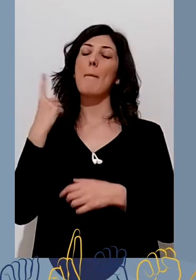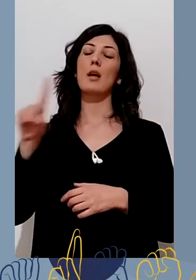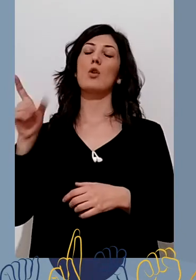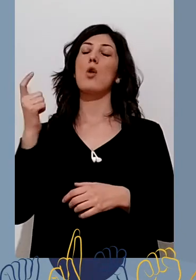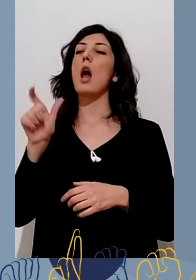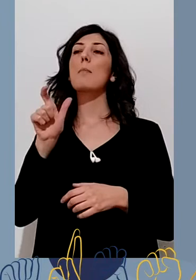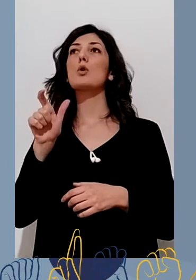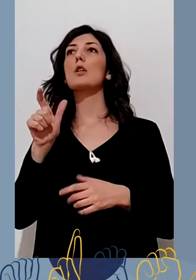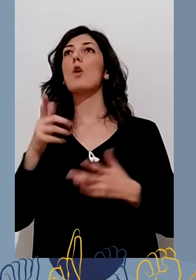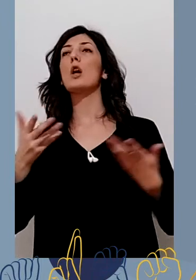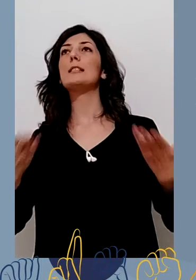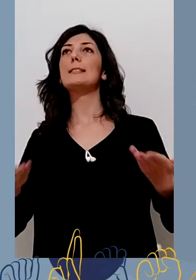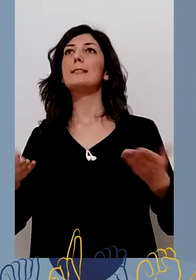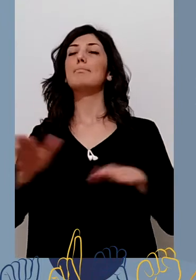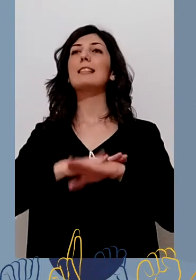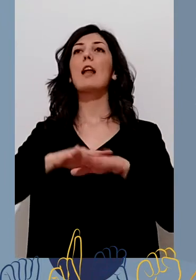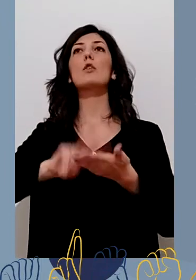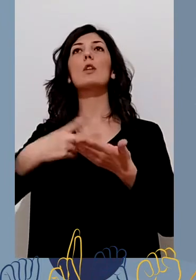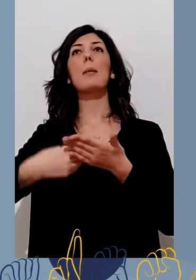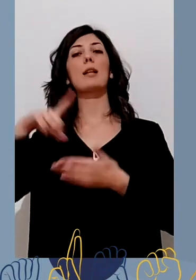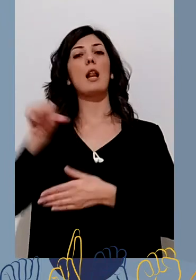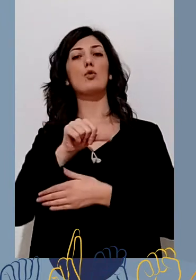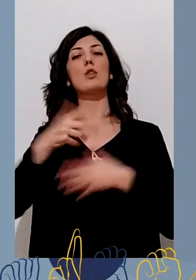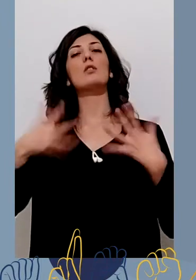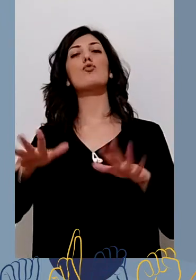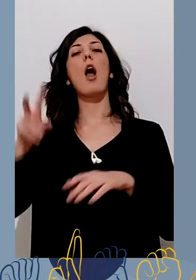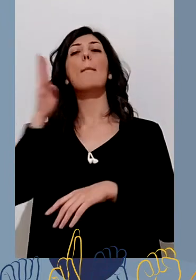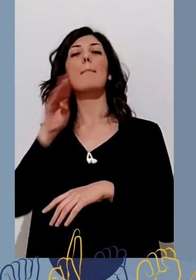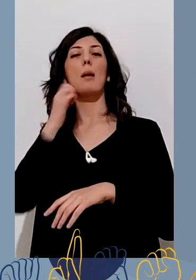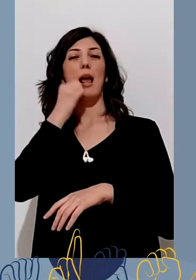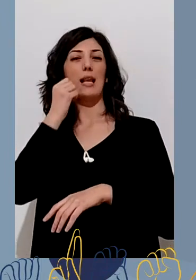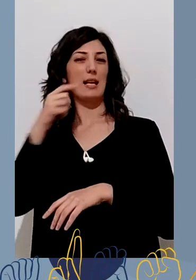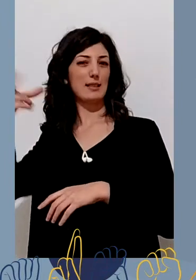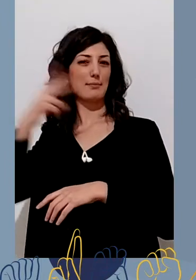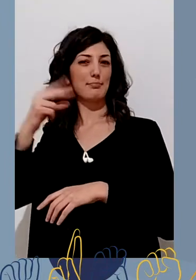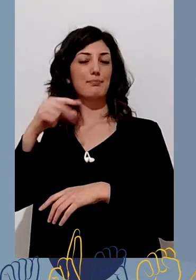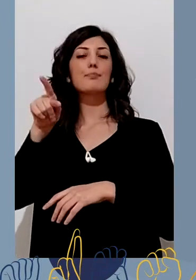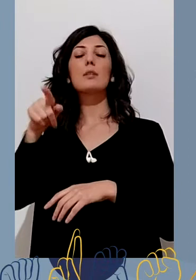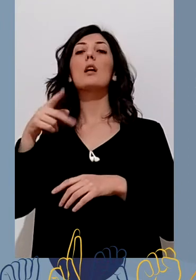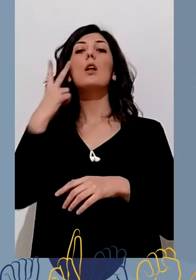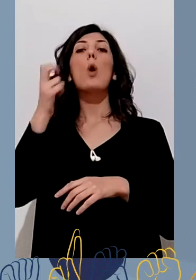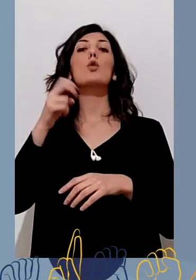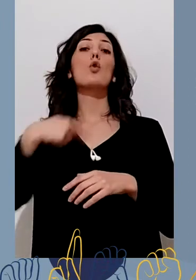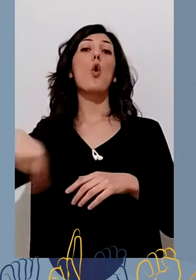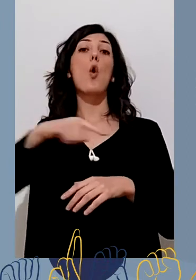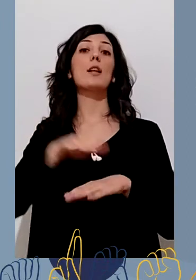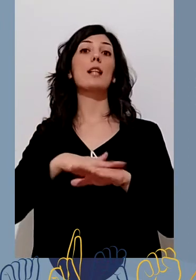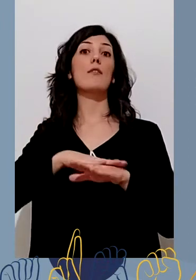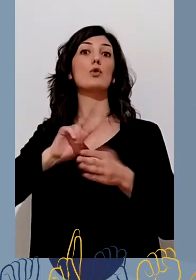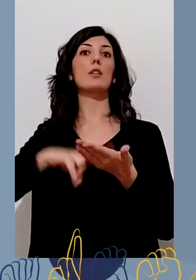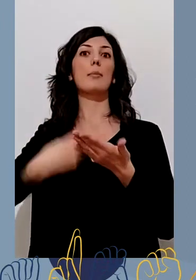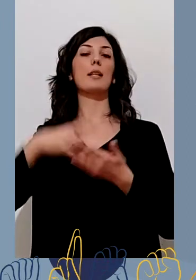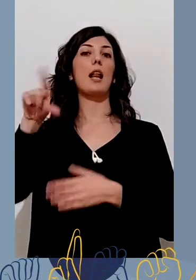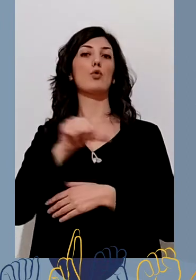nostro servizio di interpretariato è molteplice, come ha detto il dottor Barbarisi. Noi ci occupiamo di servizi di interpretariato a 360 gradi. Però in